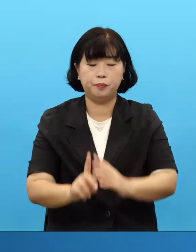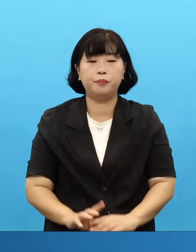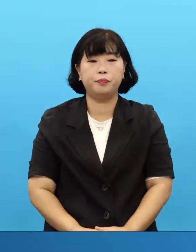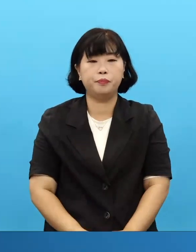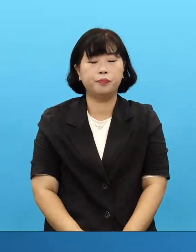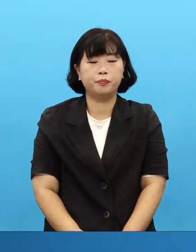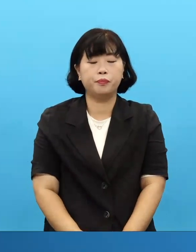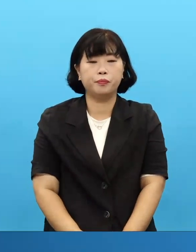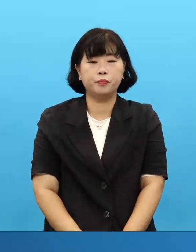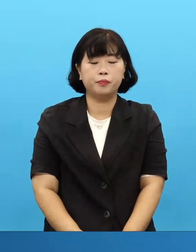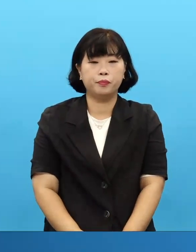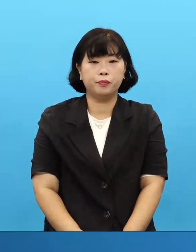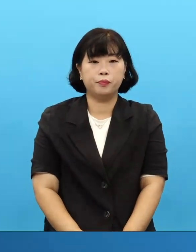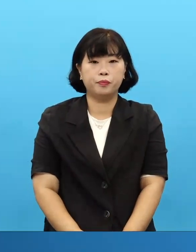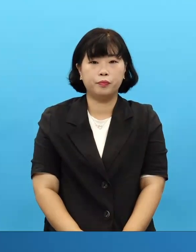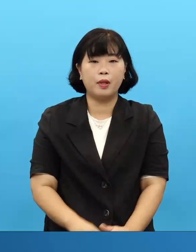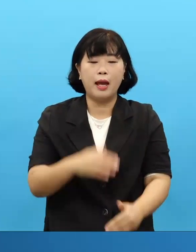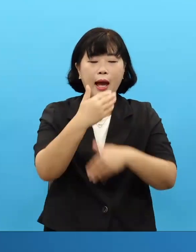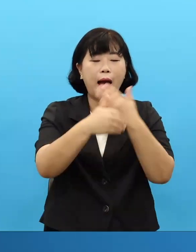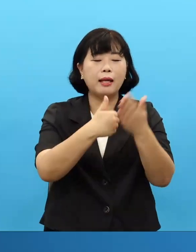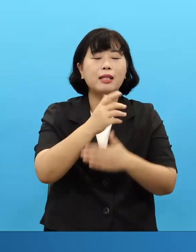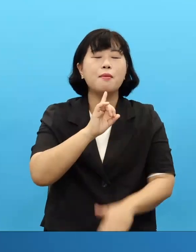때문에